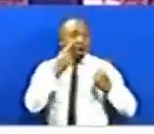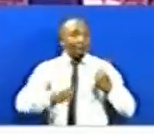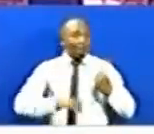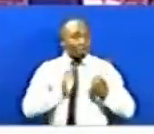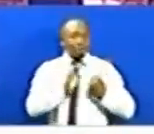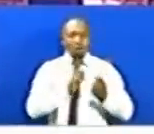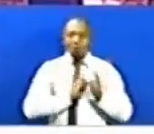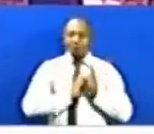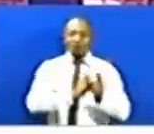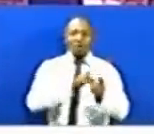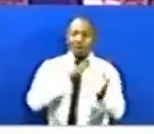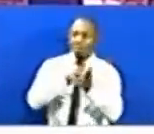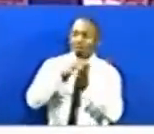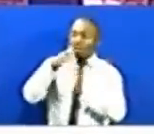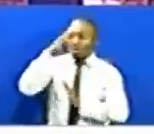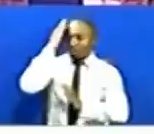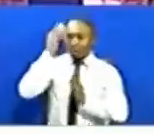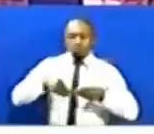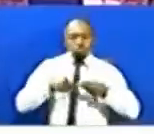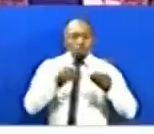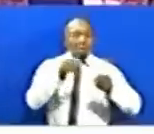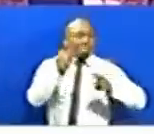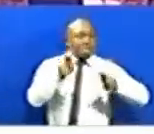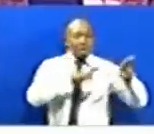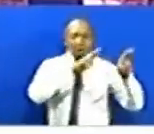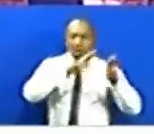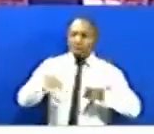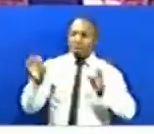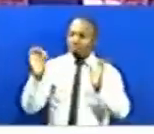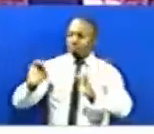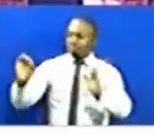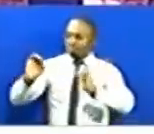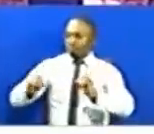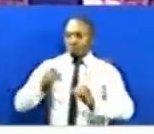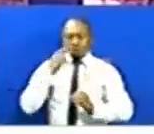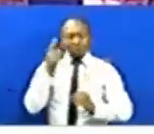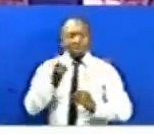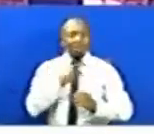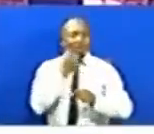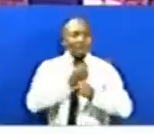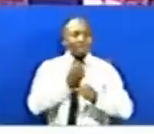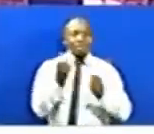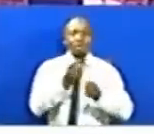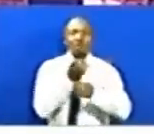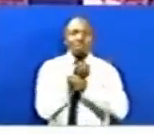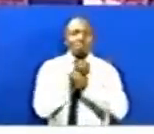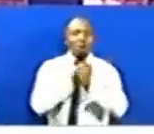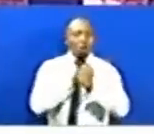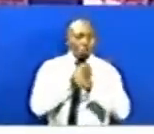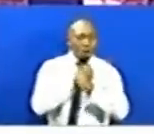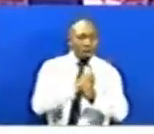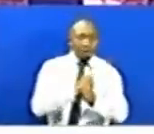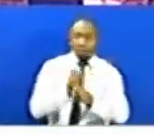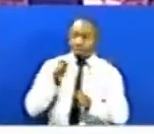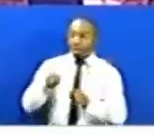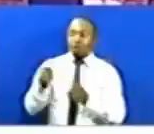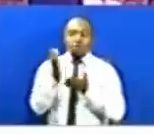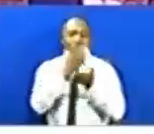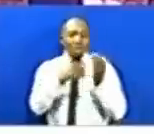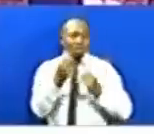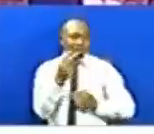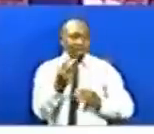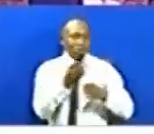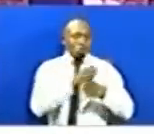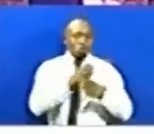waajiri wao hawafuati maelekezo ya serikali ya kuwapatia mikataba ya kazi na kuifanya kazi hiyo kama vibarua tu. Ikiwa leo ni sehemu ya tatu ya